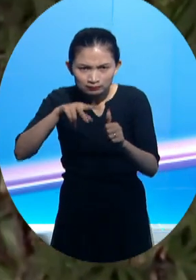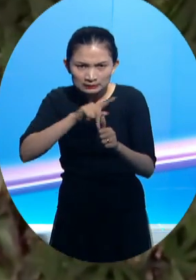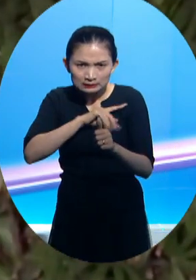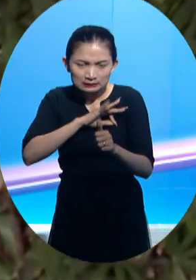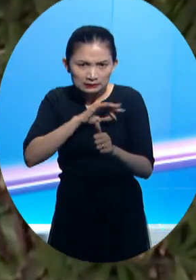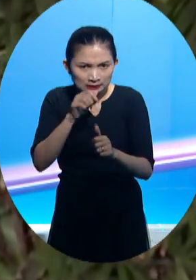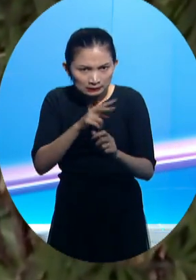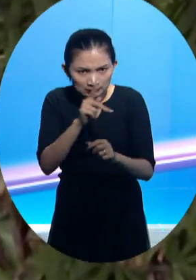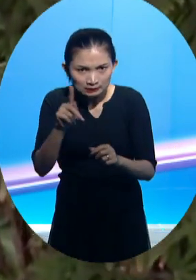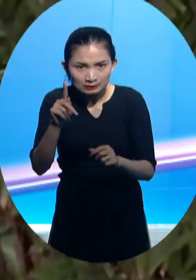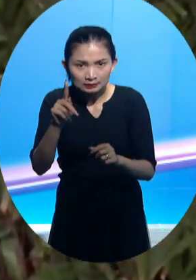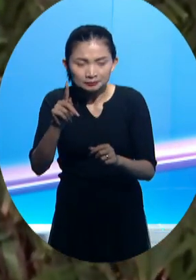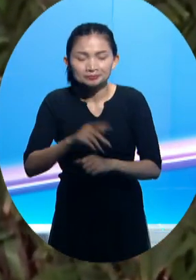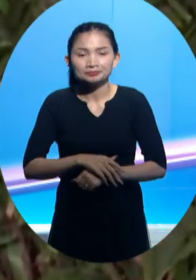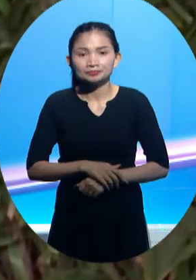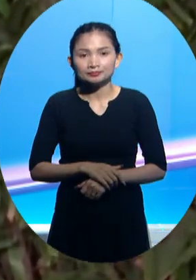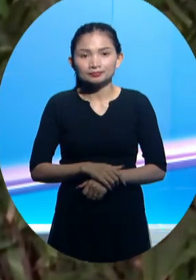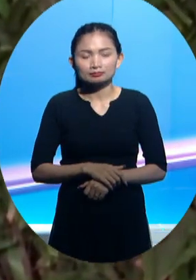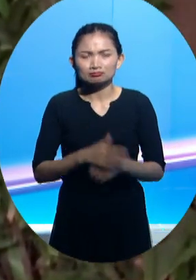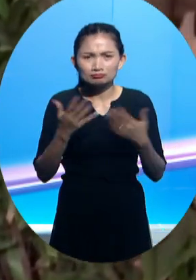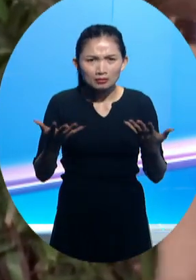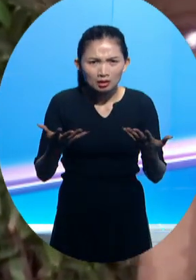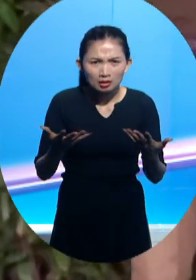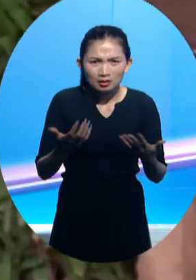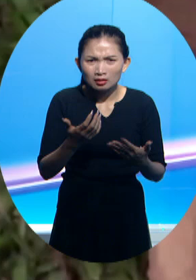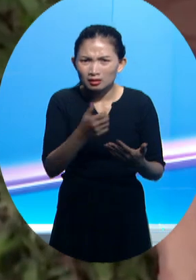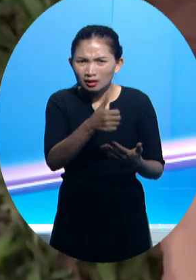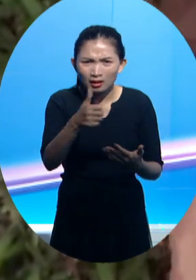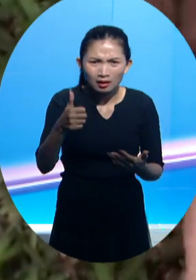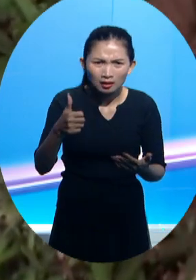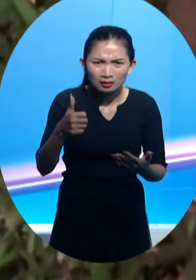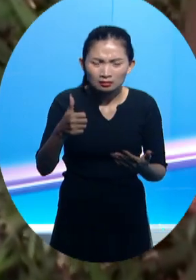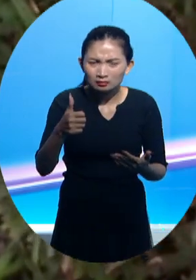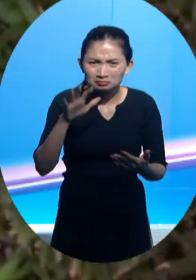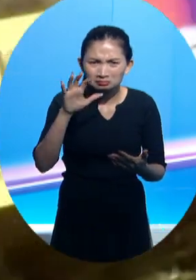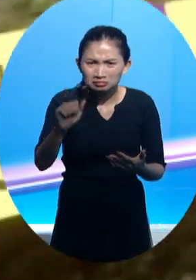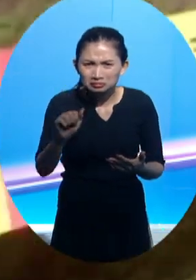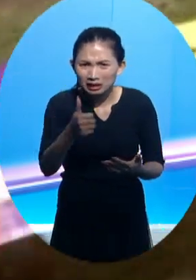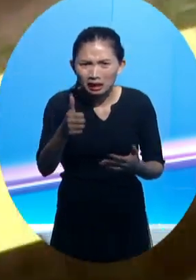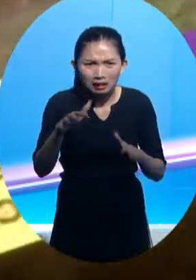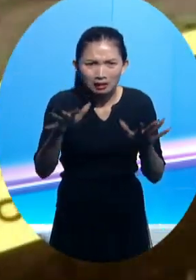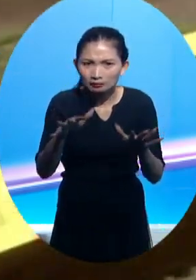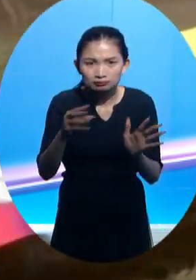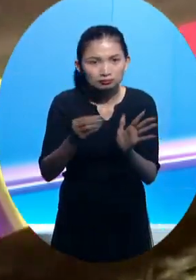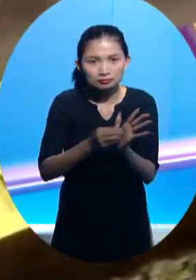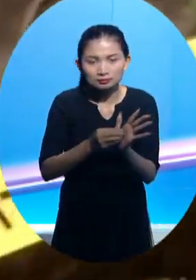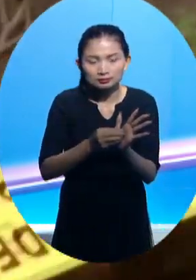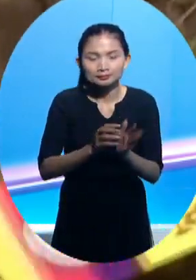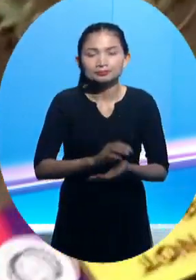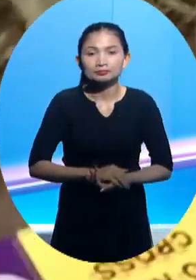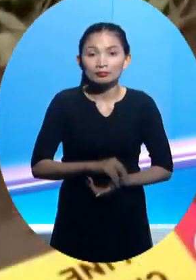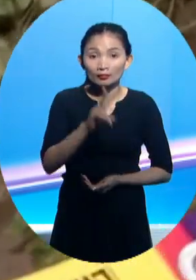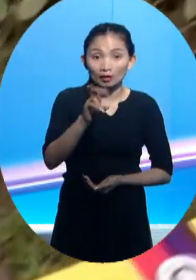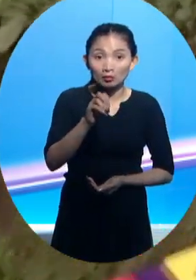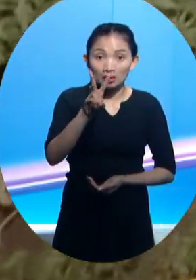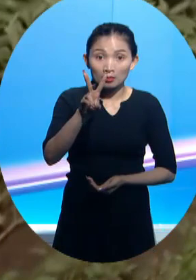lực lượng cứu hỏa thành phố cho biết, đến nay chưa phát hiện bất cứ manh mối nào trong quá trình kiểm tra tại hiện trường. Năm 2021, một vụ